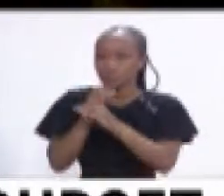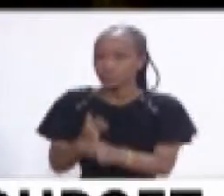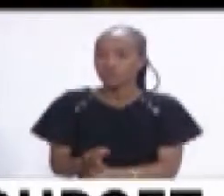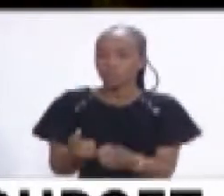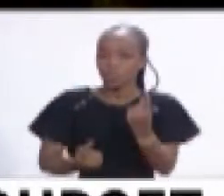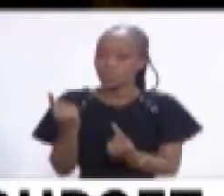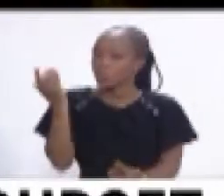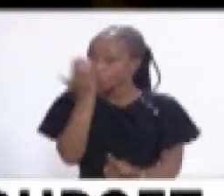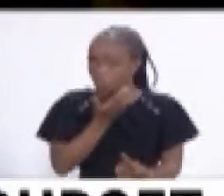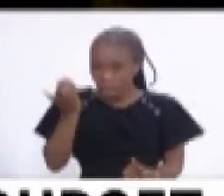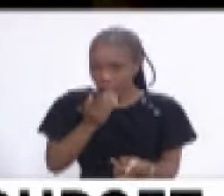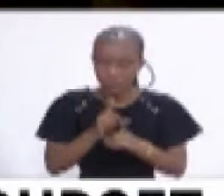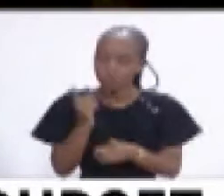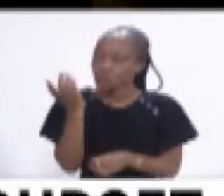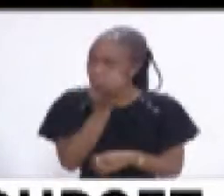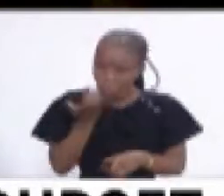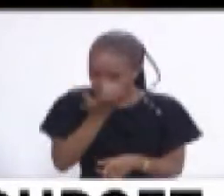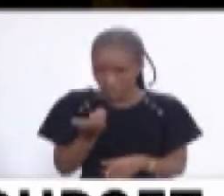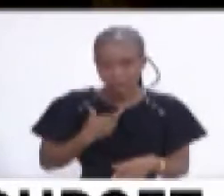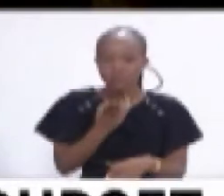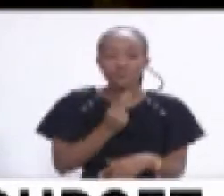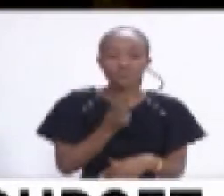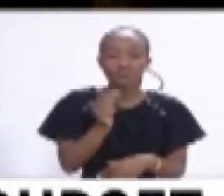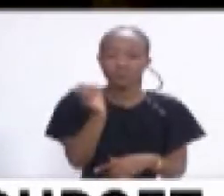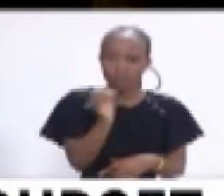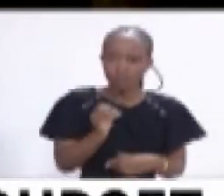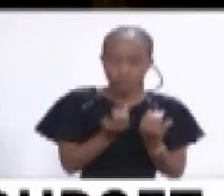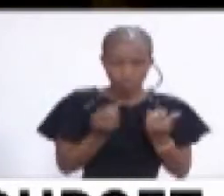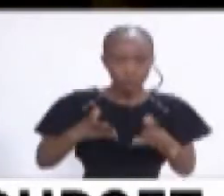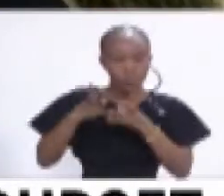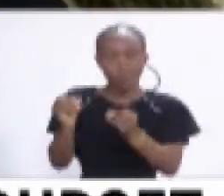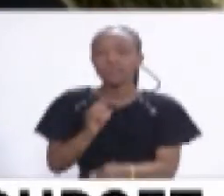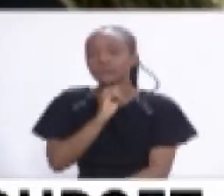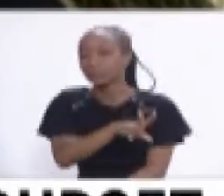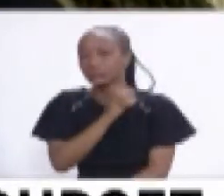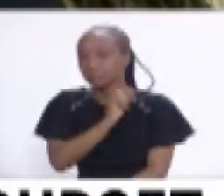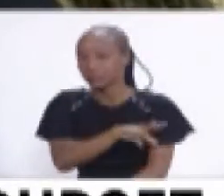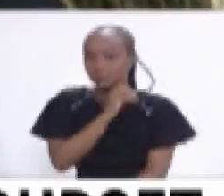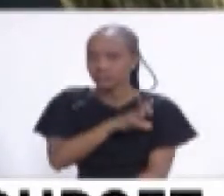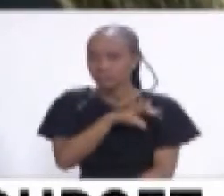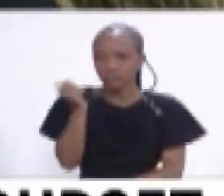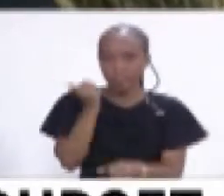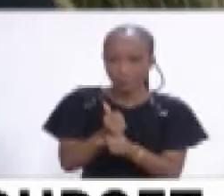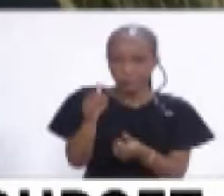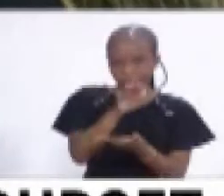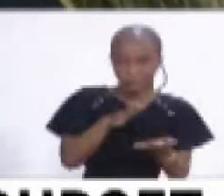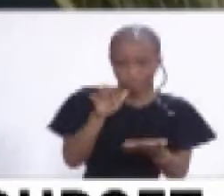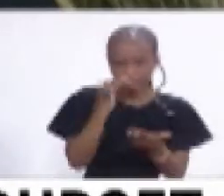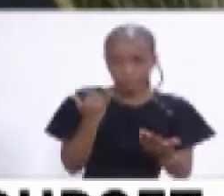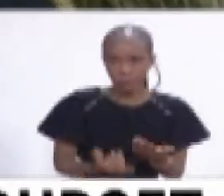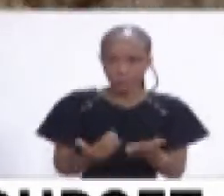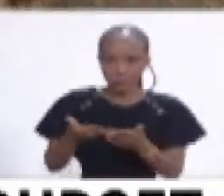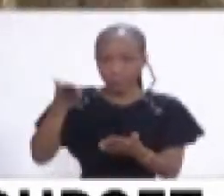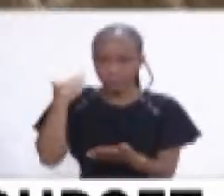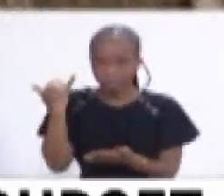Sasa zingine uji yenyewe haina sukari. Sasa mtoto anaenda kama analalamika kabisa. Other residents of the area stated that initially